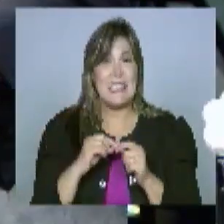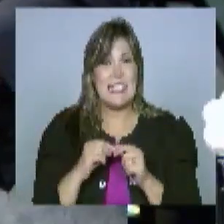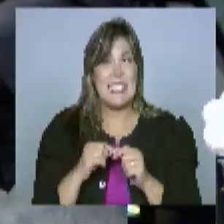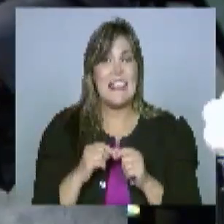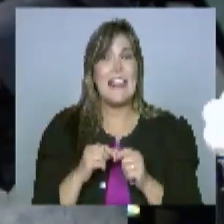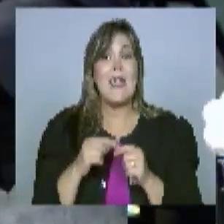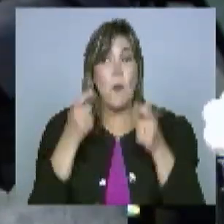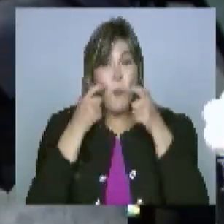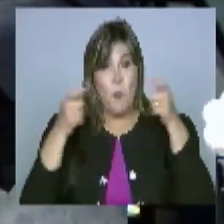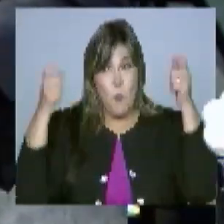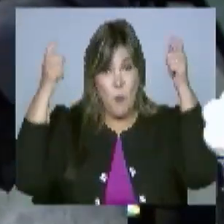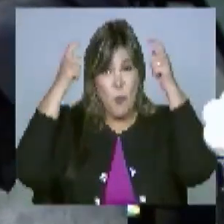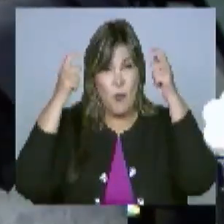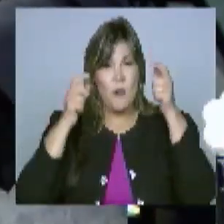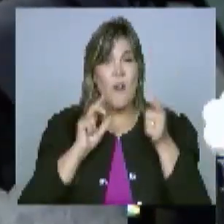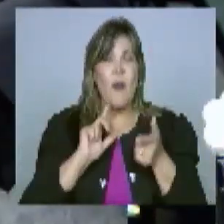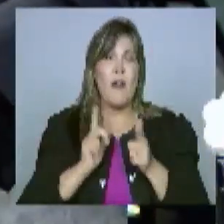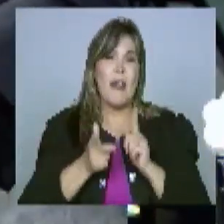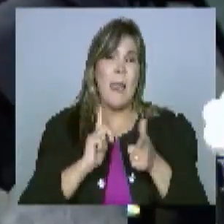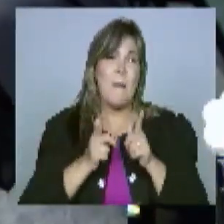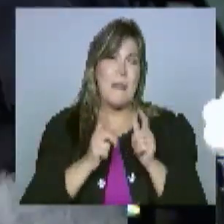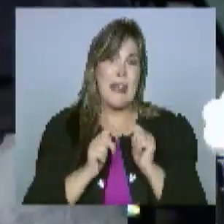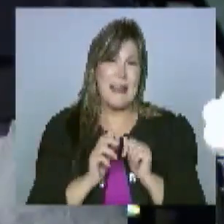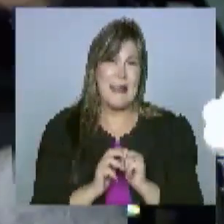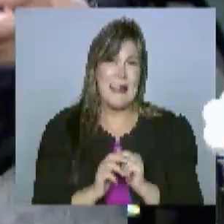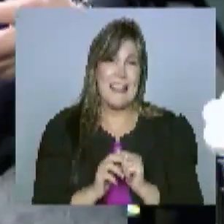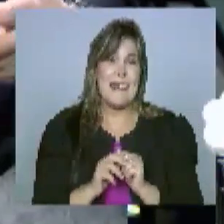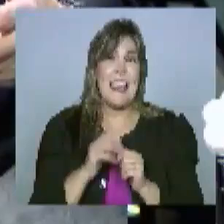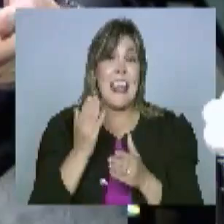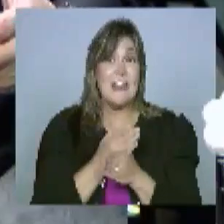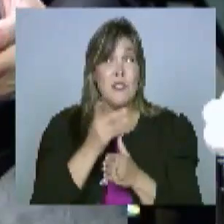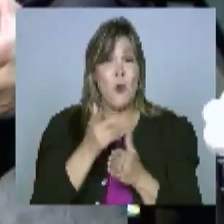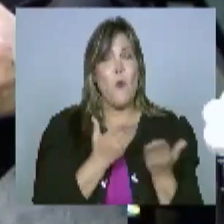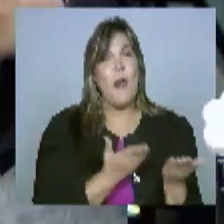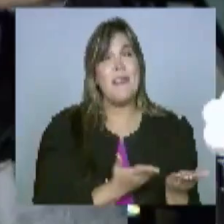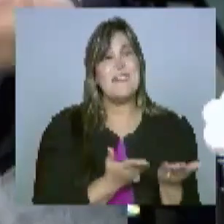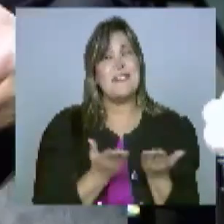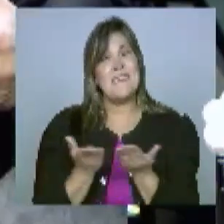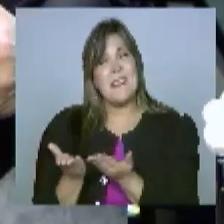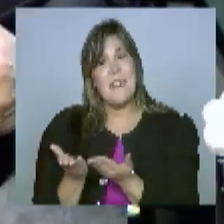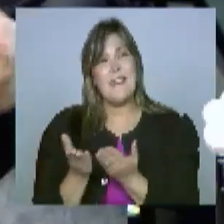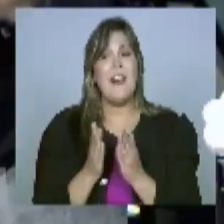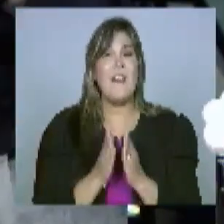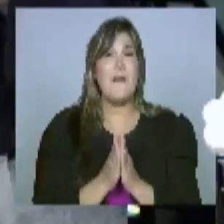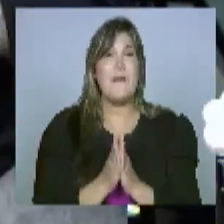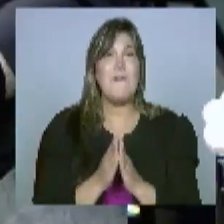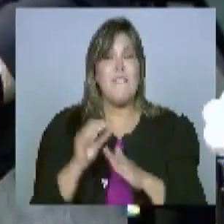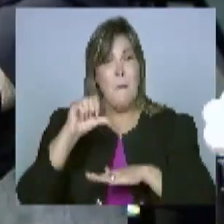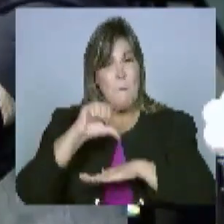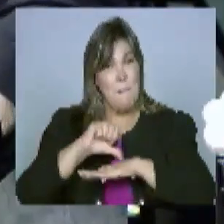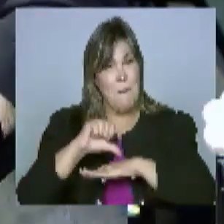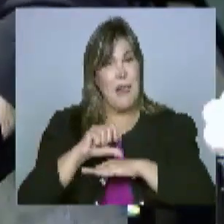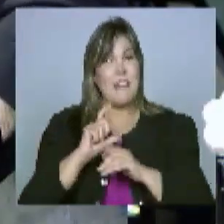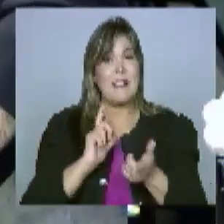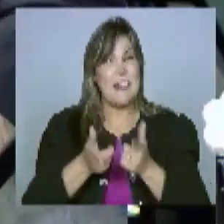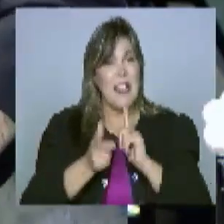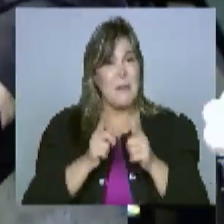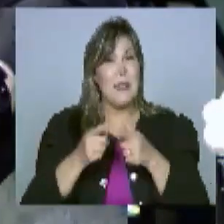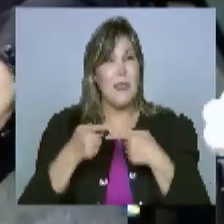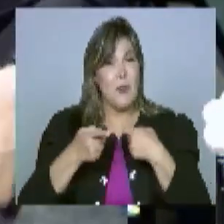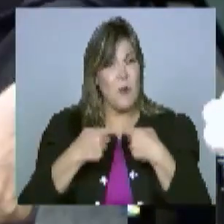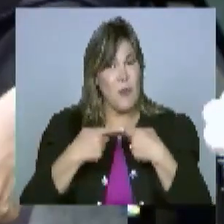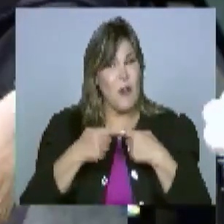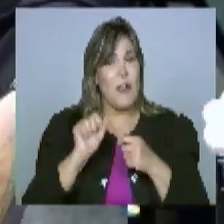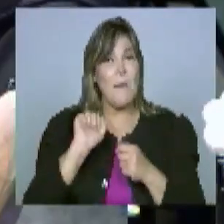جيرسي الا انه نيافه الاب ديفيد هو اللي استضافهم في احدى مناطق نيويورك القريبه من نيوجيرسي